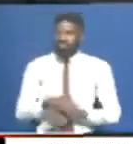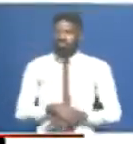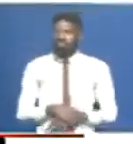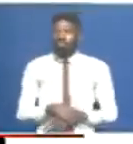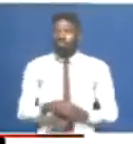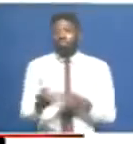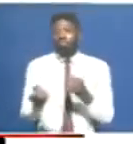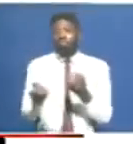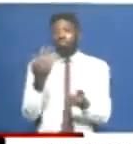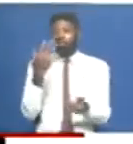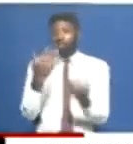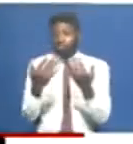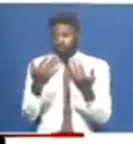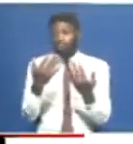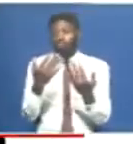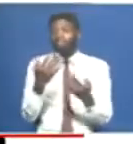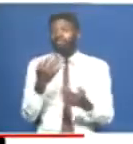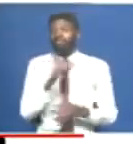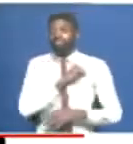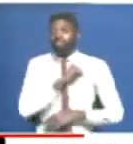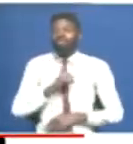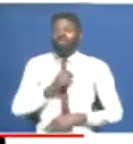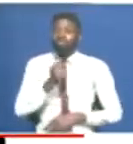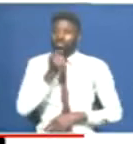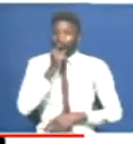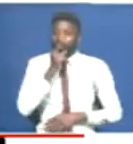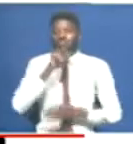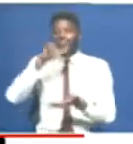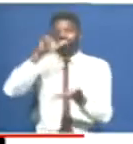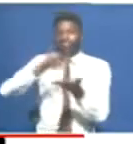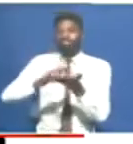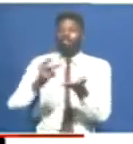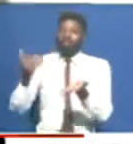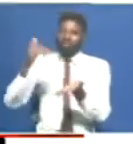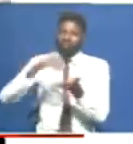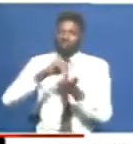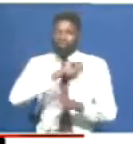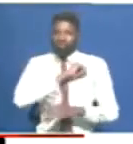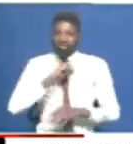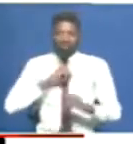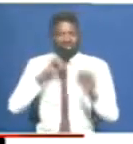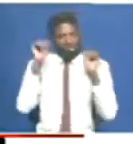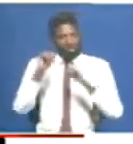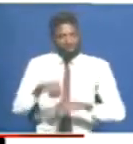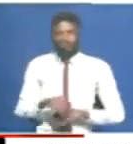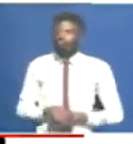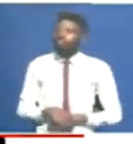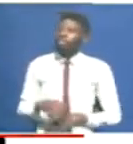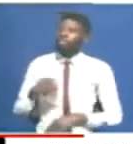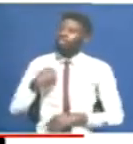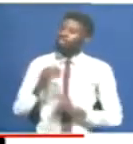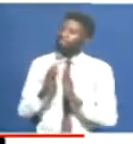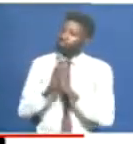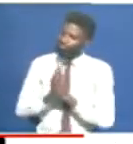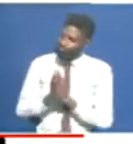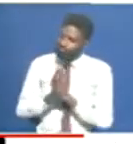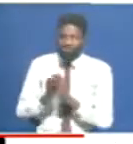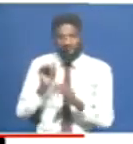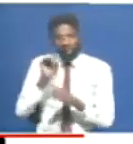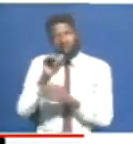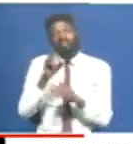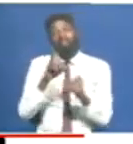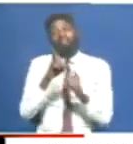his seat. Niombe nyinyi kwa unyenyekevu. Mwita apike. Mwezi ya nani tarehe